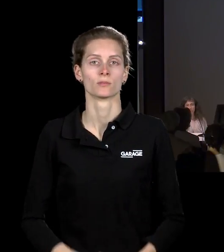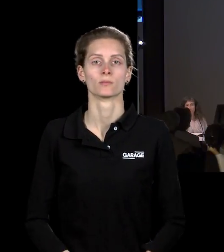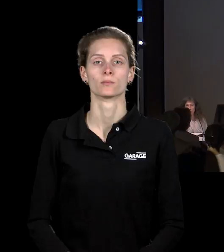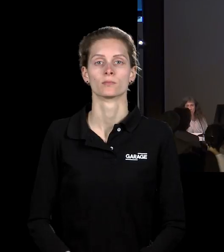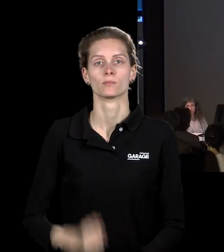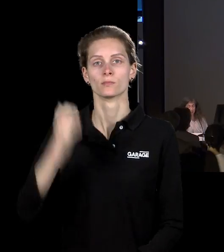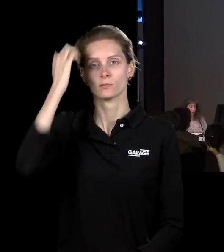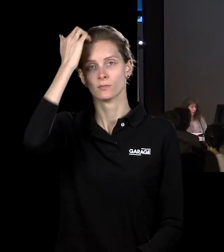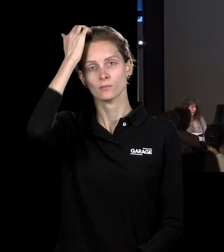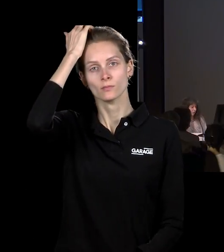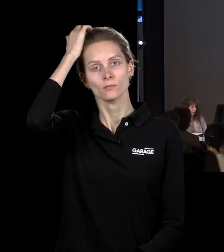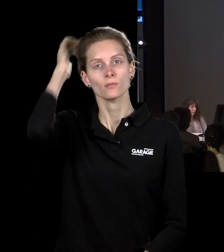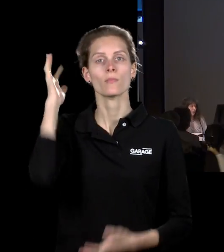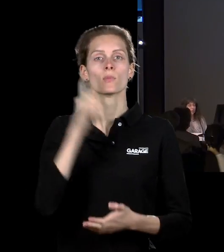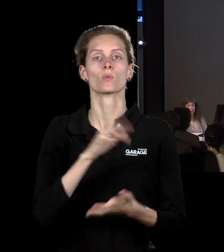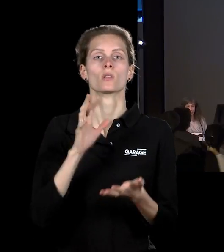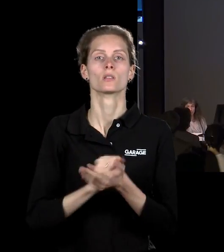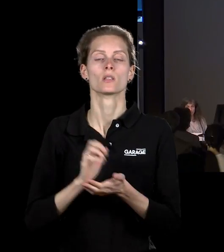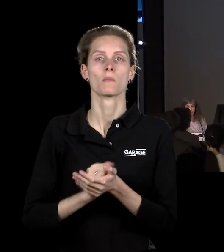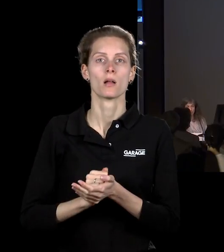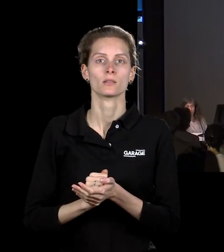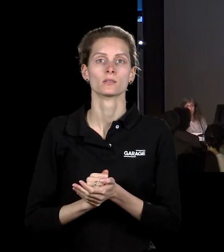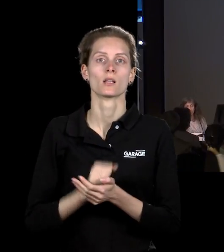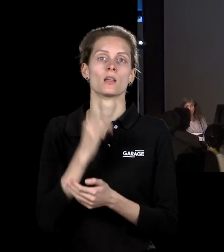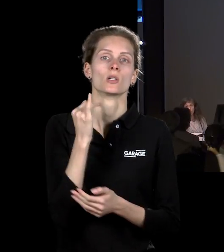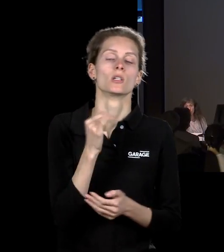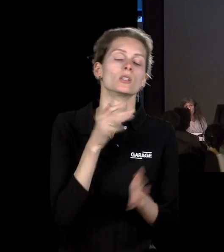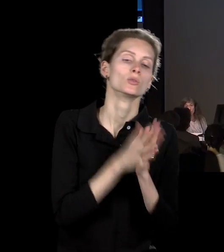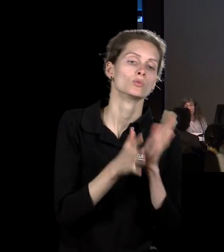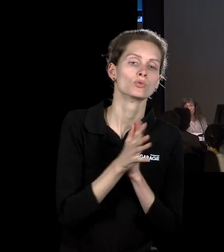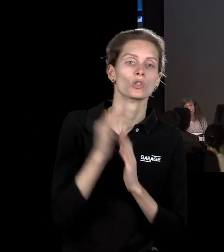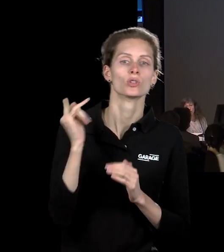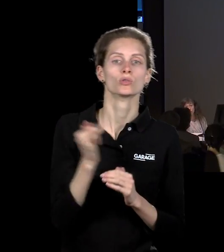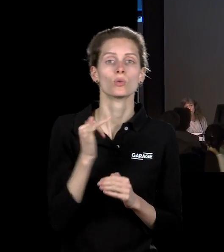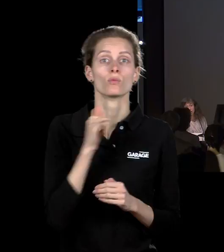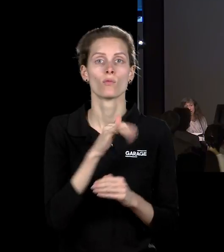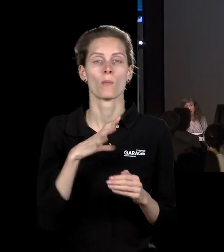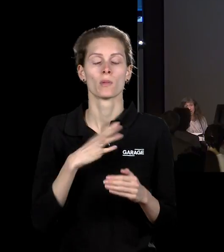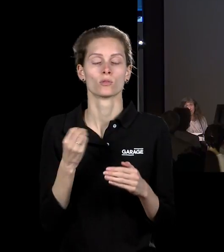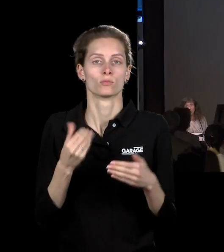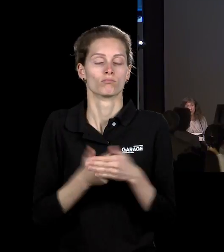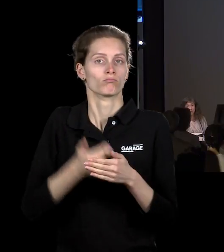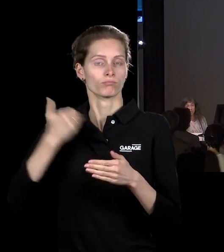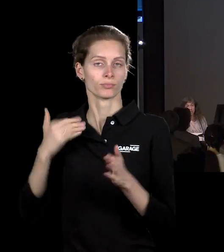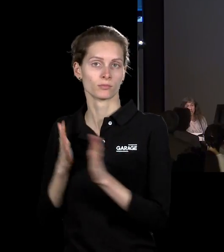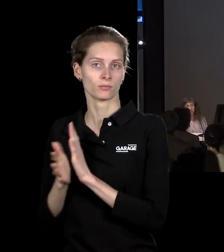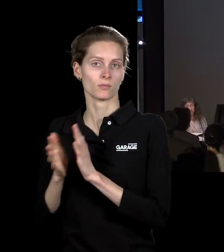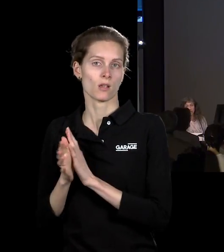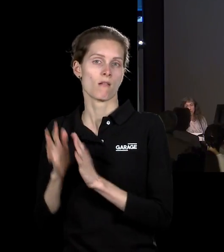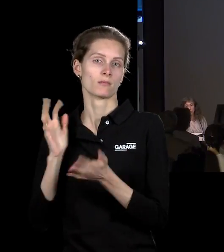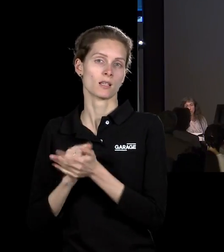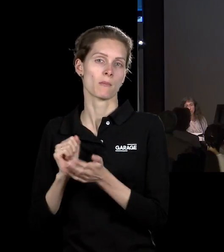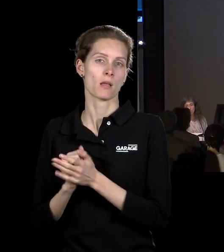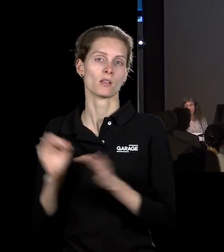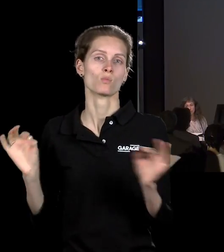как я говорил, помимо того, что он занимался... изучал историю, у него был еще бэкграунд музыканта. Сан-Франциско